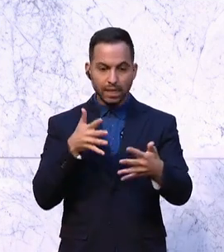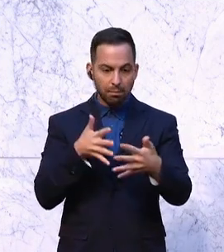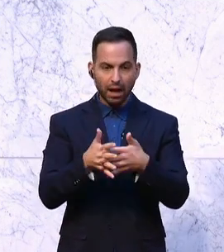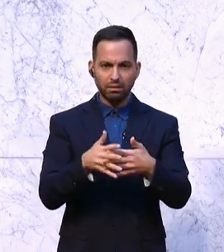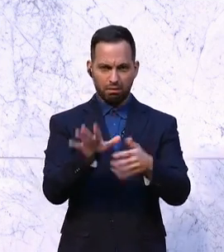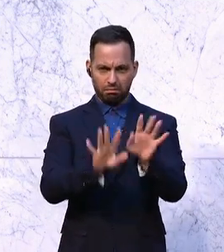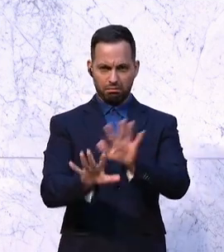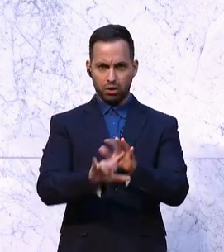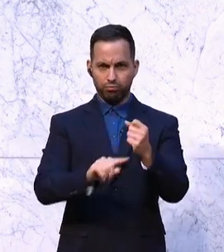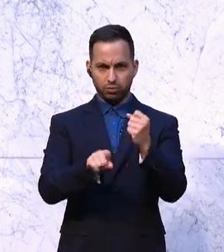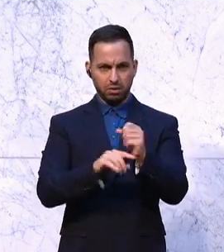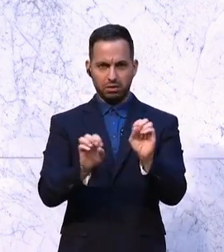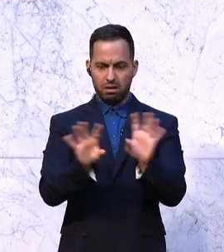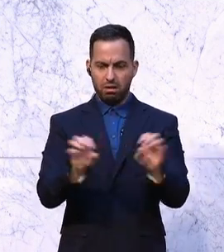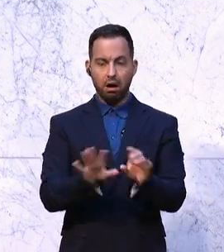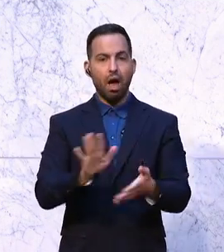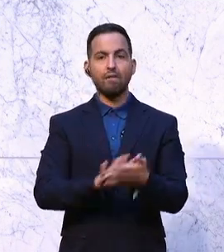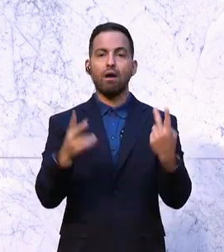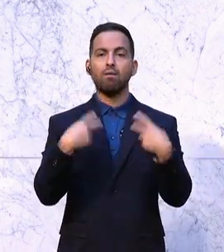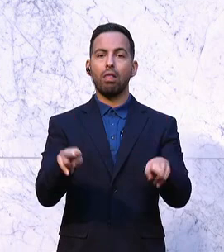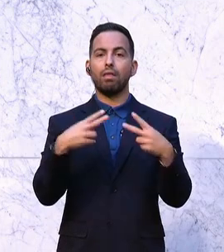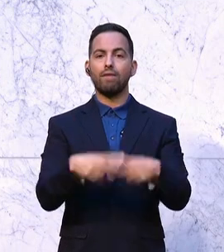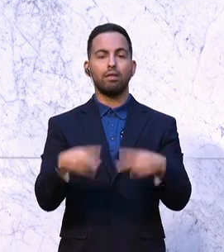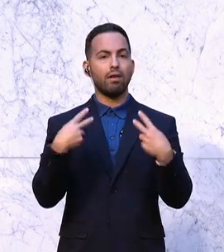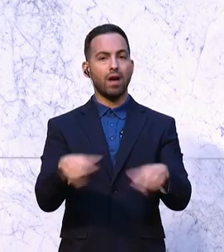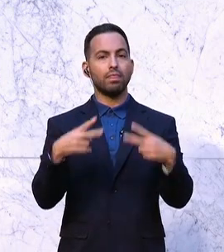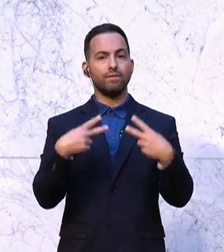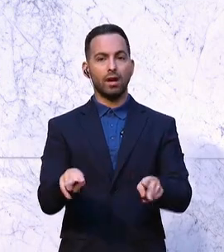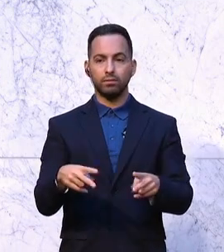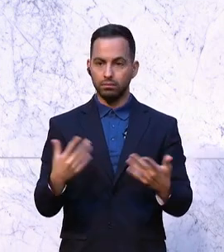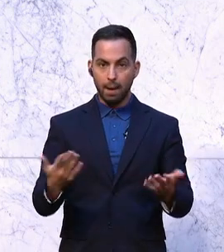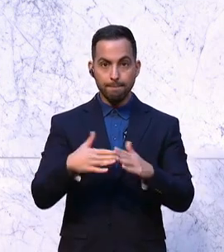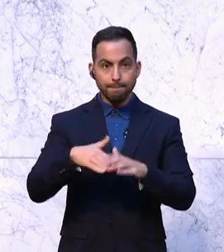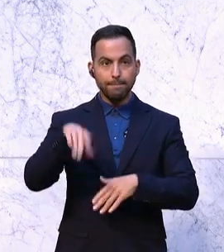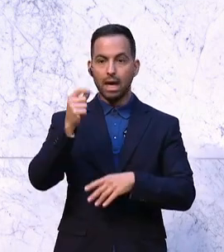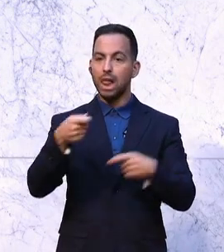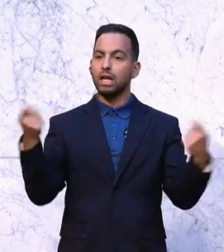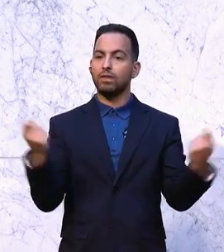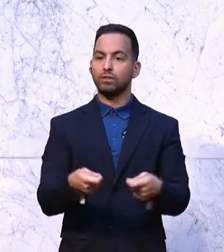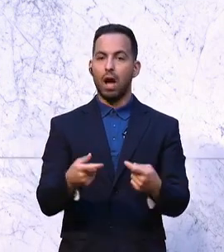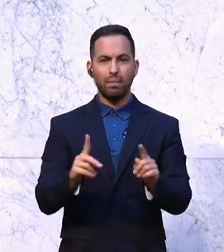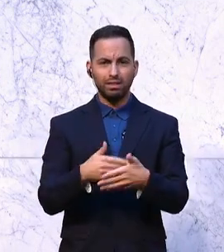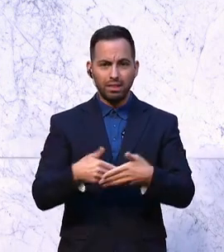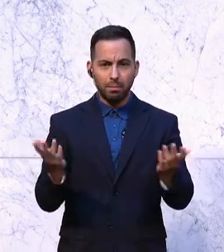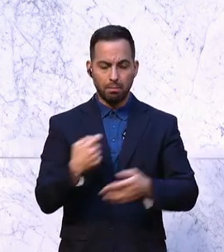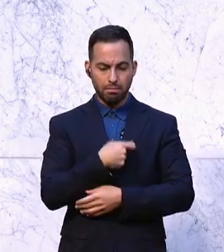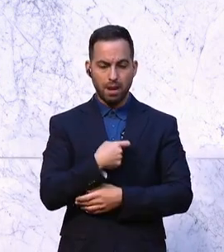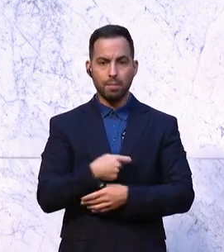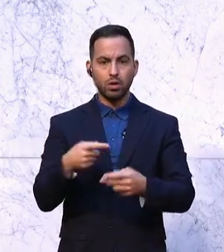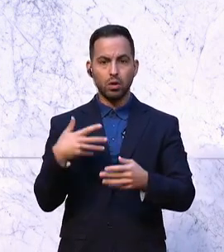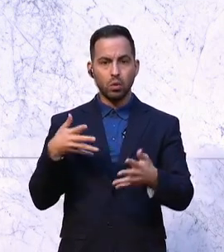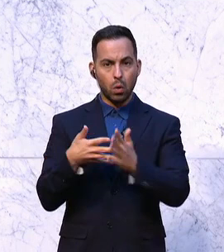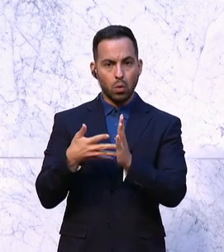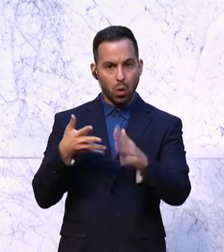Intransparenzen in diesem Budget werden einfach weitergeschrieben, fortgeschrieben. Mehr Geld wird investiert, wo keine parlamentarische